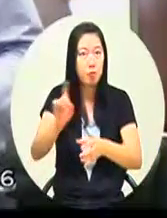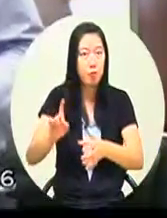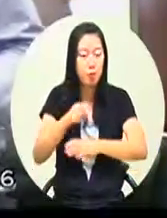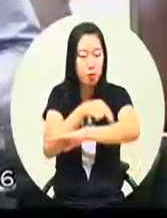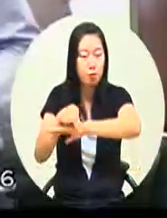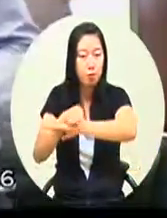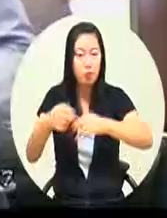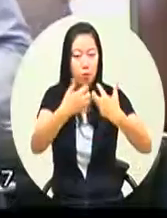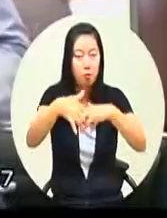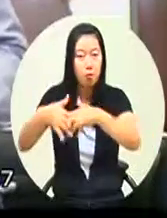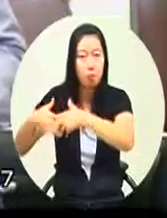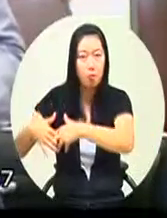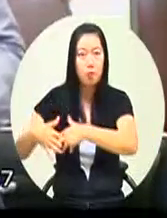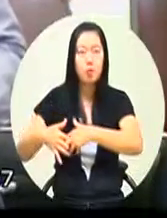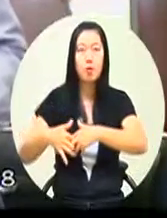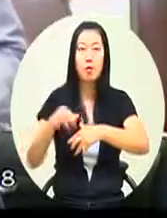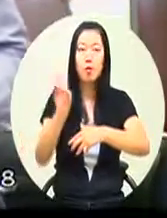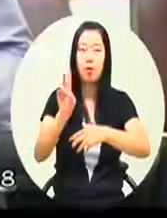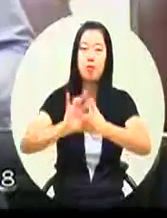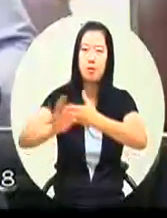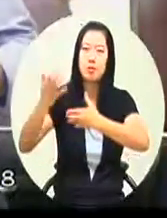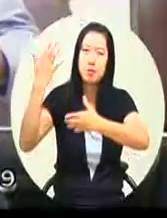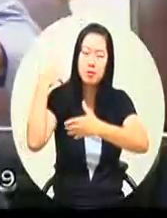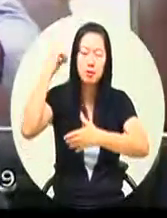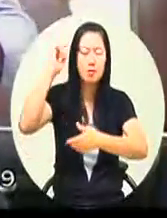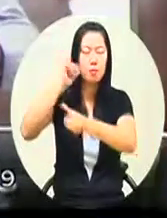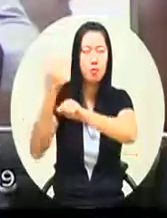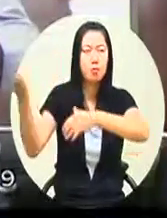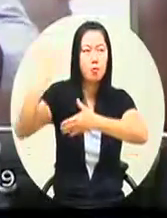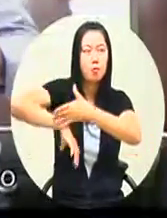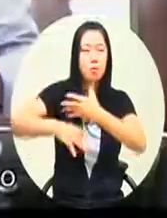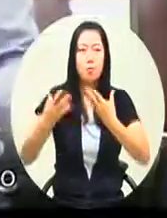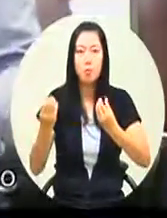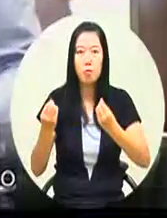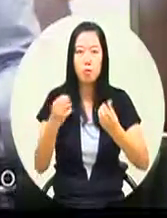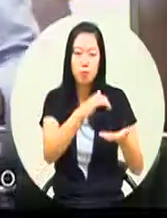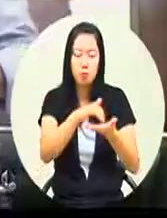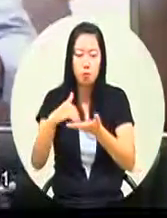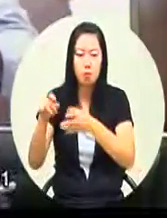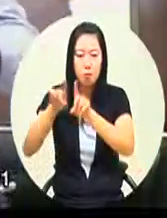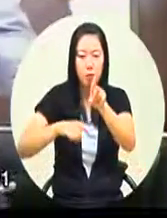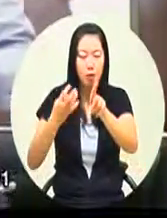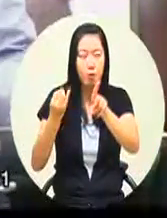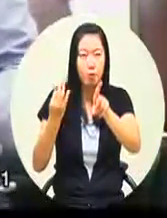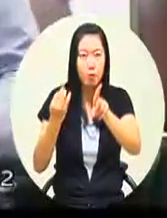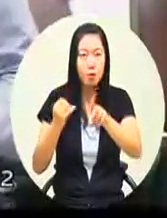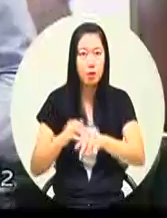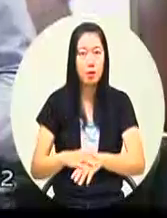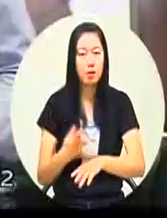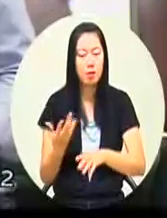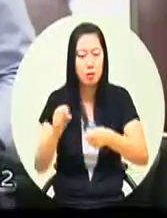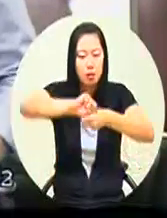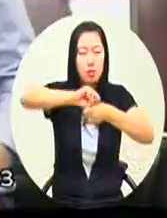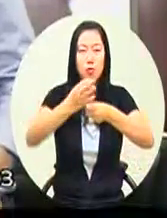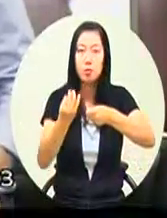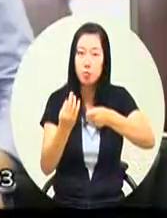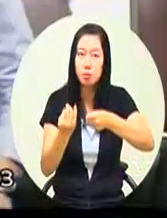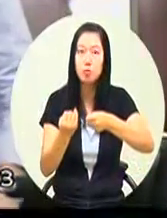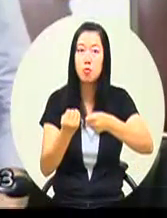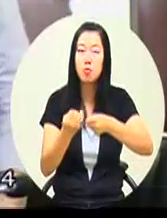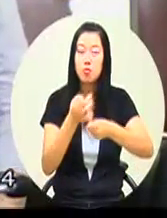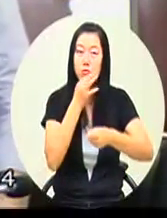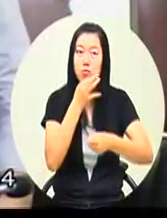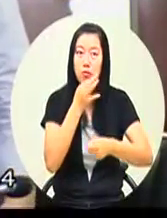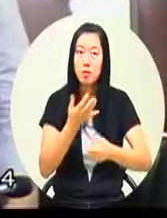施，跟之前没有考虑的。你有没有盘点过高雄大概要增加多少才够应